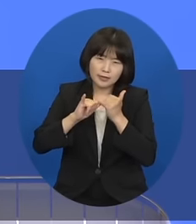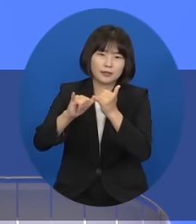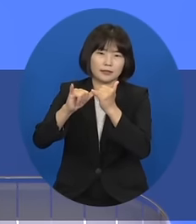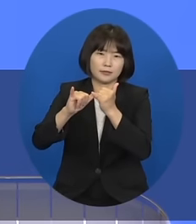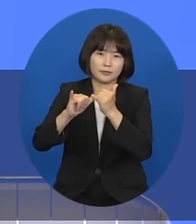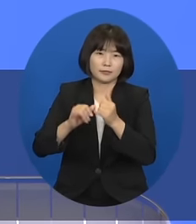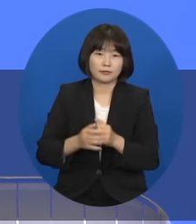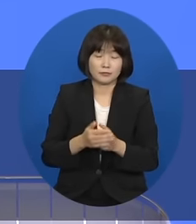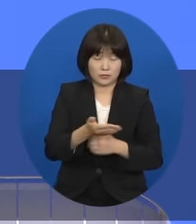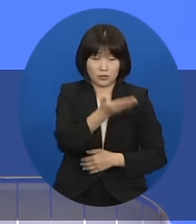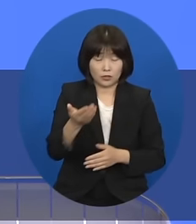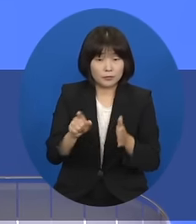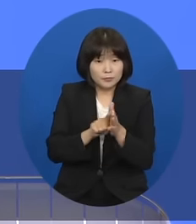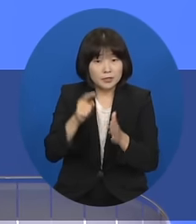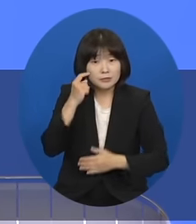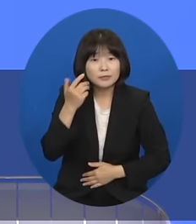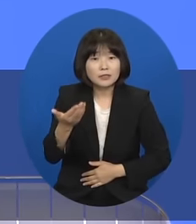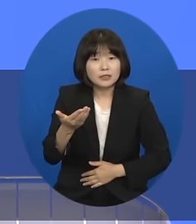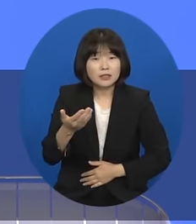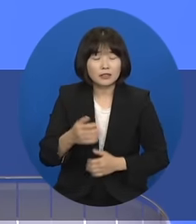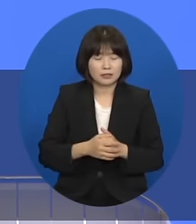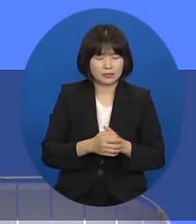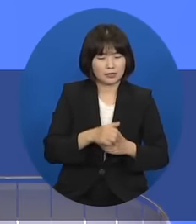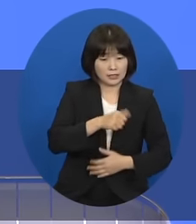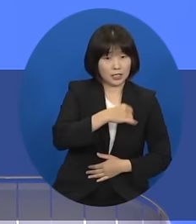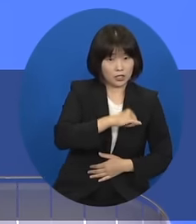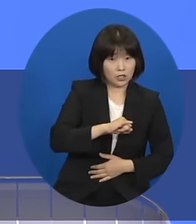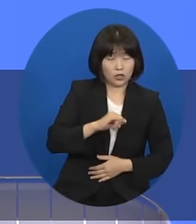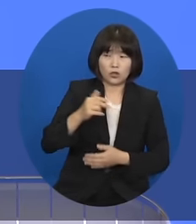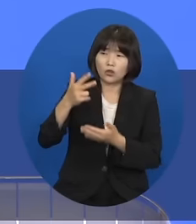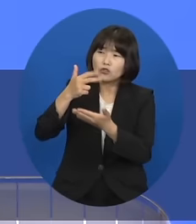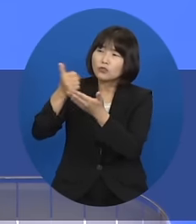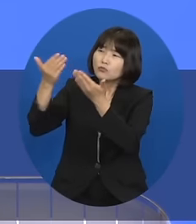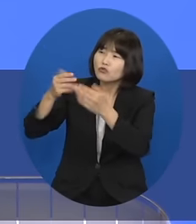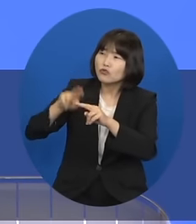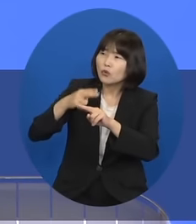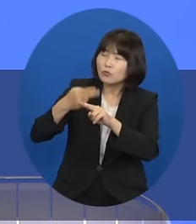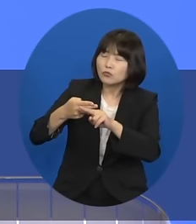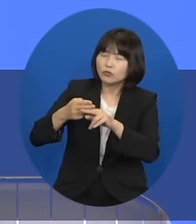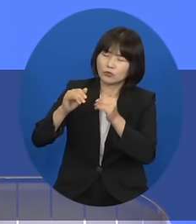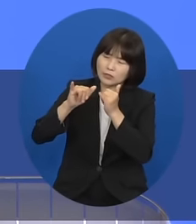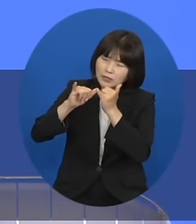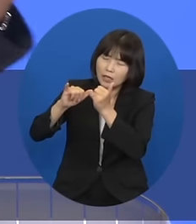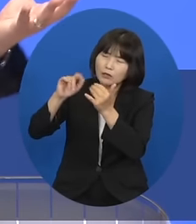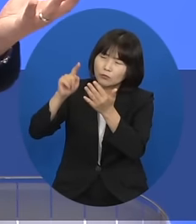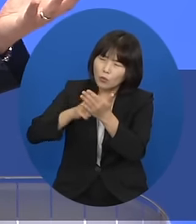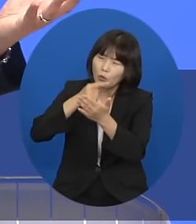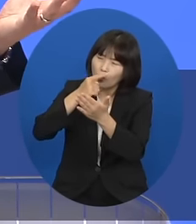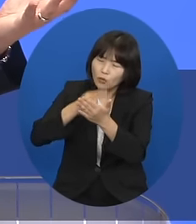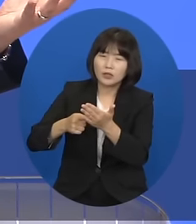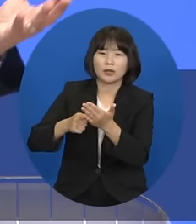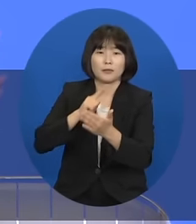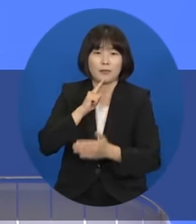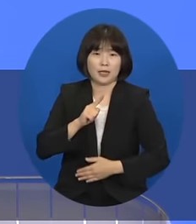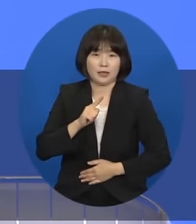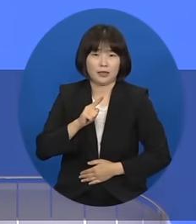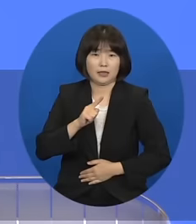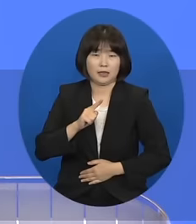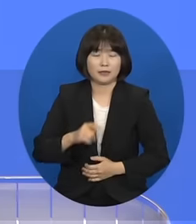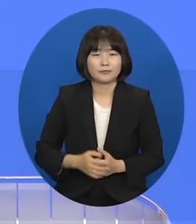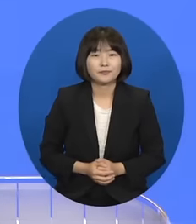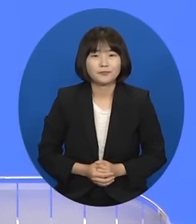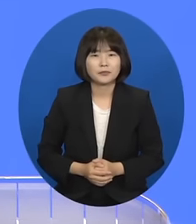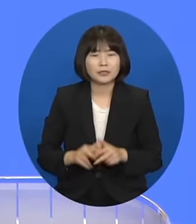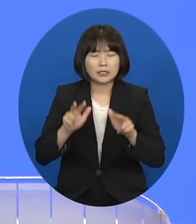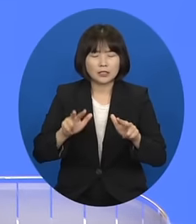상급입니다. 여러분 믿으십니까? 자녀가 주님이 주신 선물이고 상급, 보상, 리워드라는 거예요. 사실